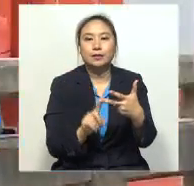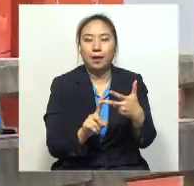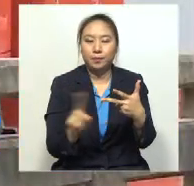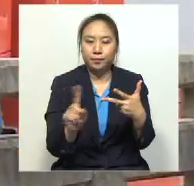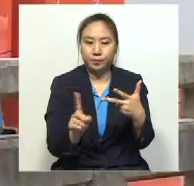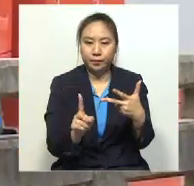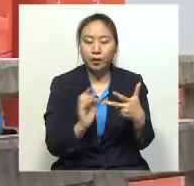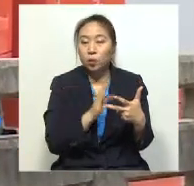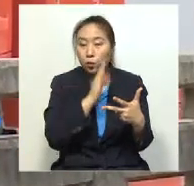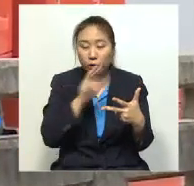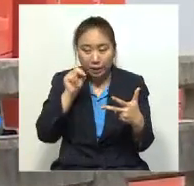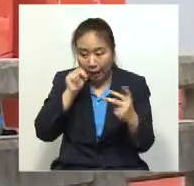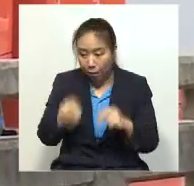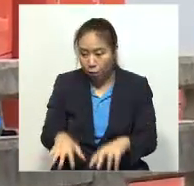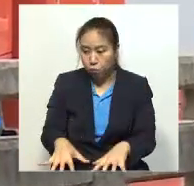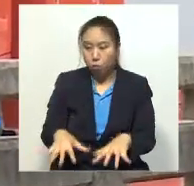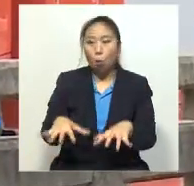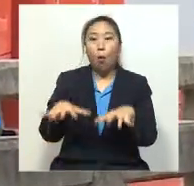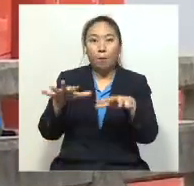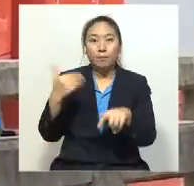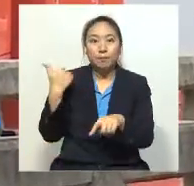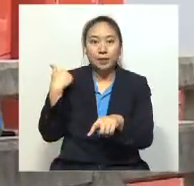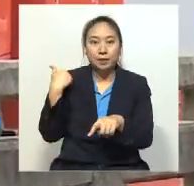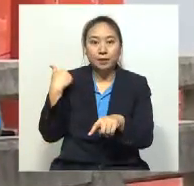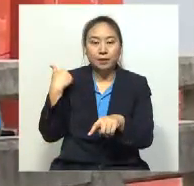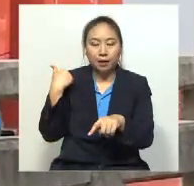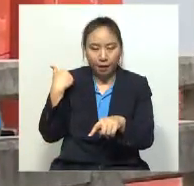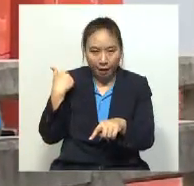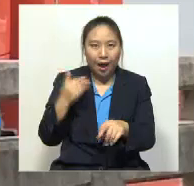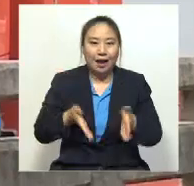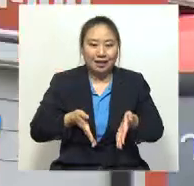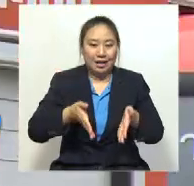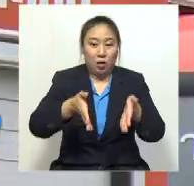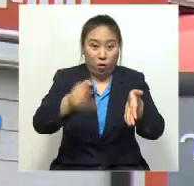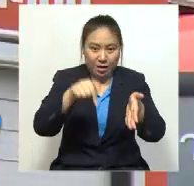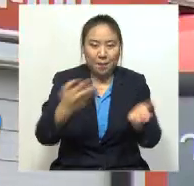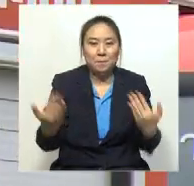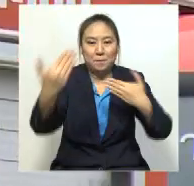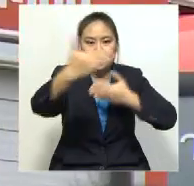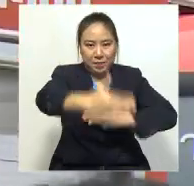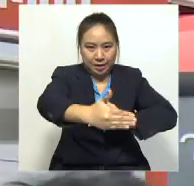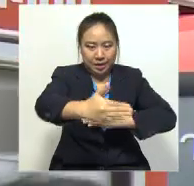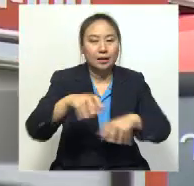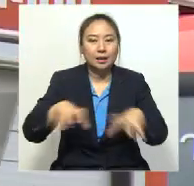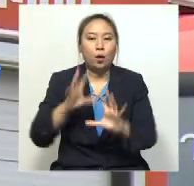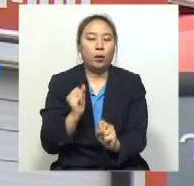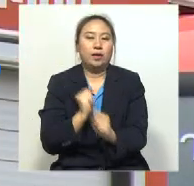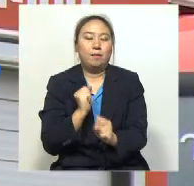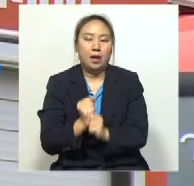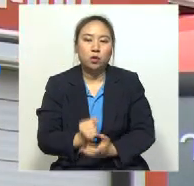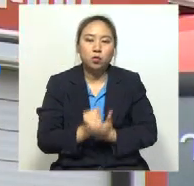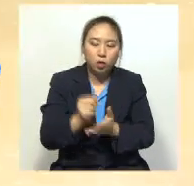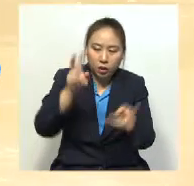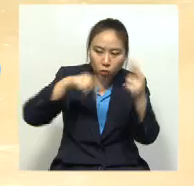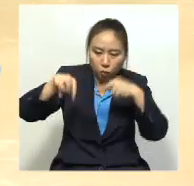ณีที่ถ้ามีน้ำท่วมแล้วถ้าเจอน้ำท่วมแล้วก็จะมีการปิดถนนแล้วก็จะจัดกำลังเจ้าหน้าที่คอยดูแลอำนวยความสะดวก